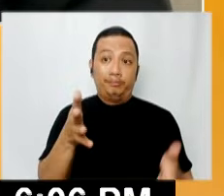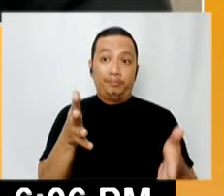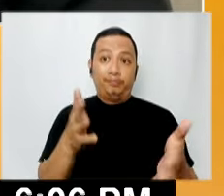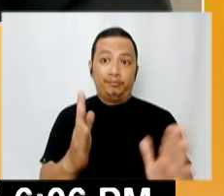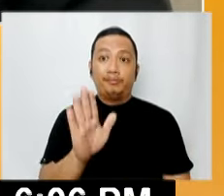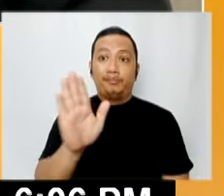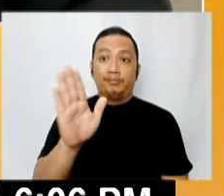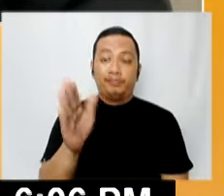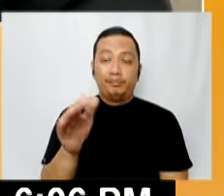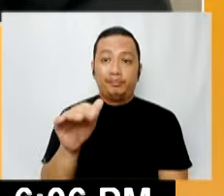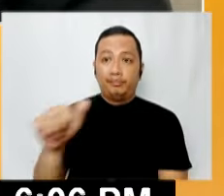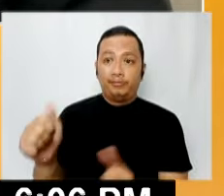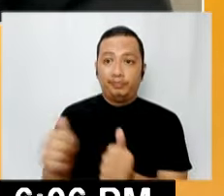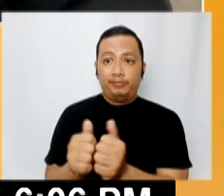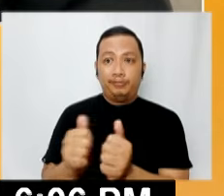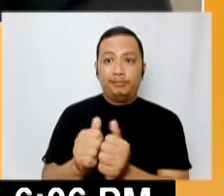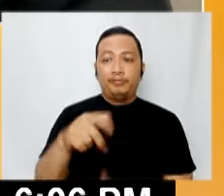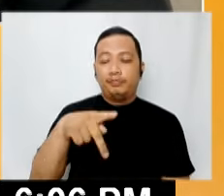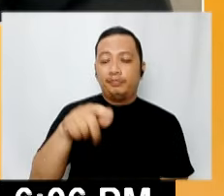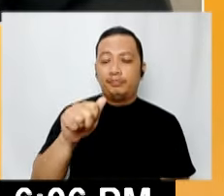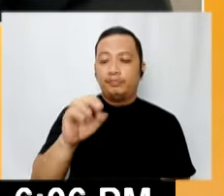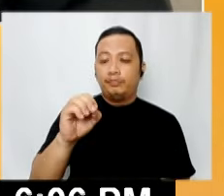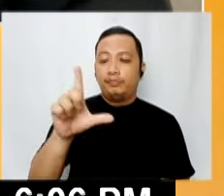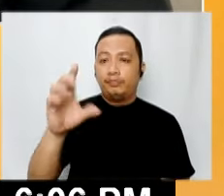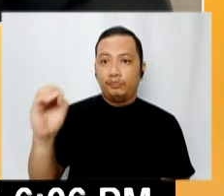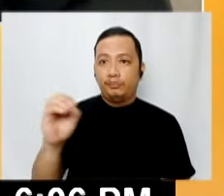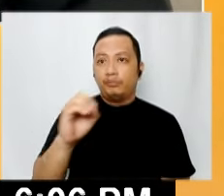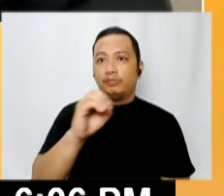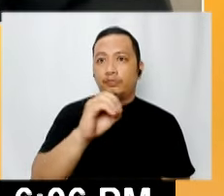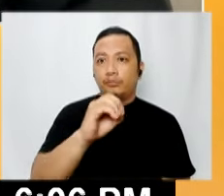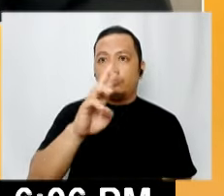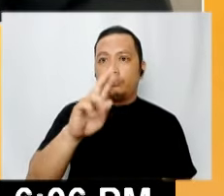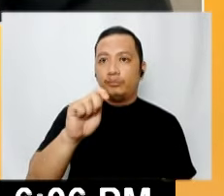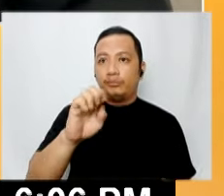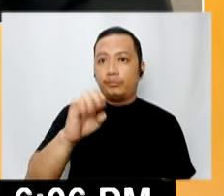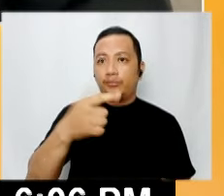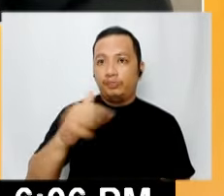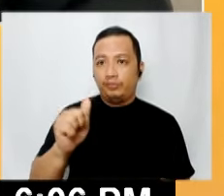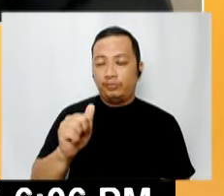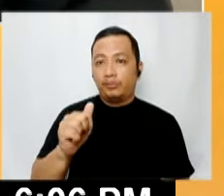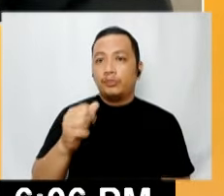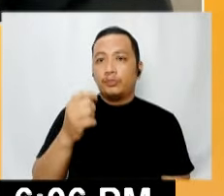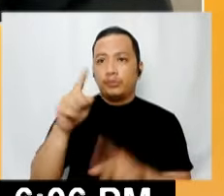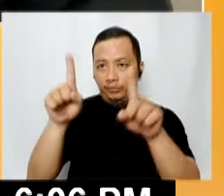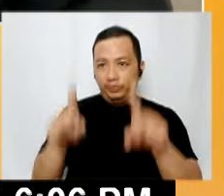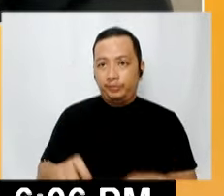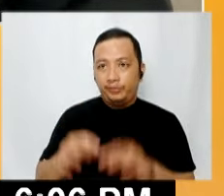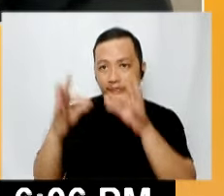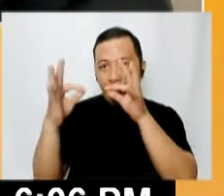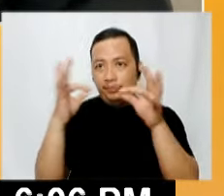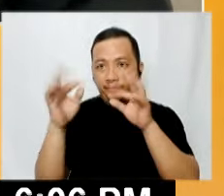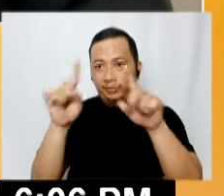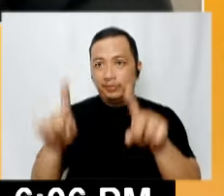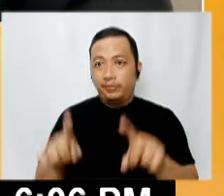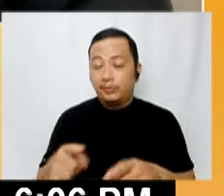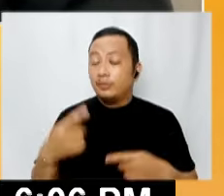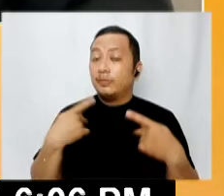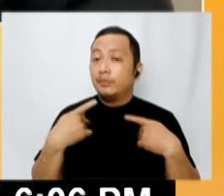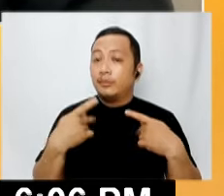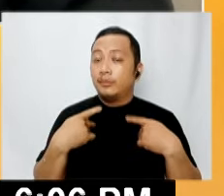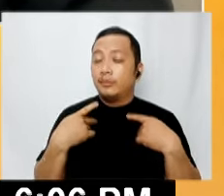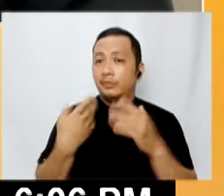si Congressman Paulo Ortega na magpa-drug test? At meron pong bang basihan sa palagay ninyo ang